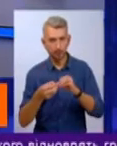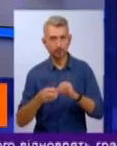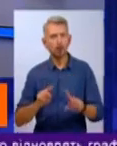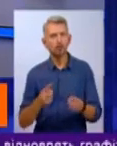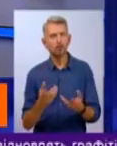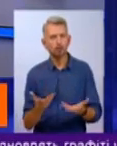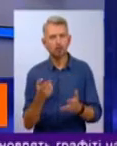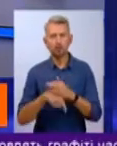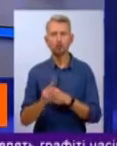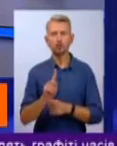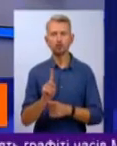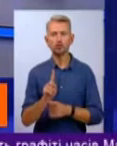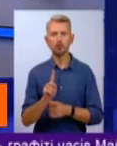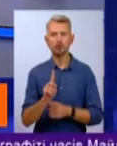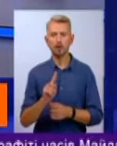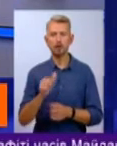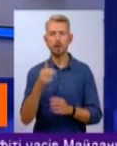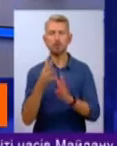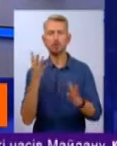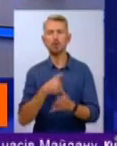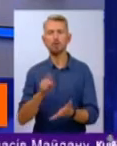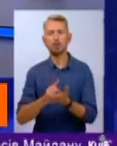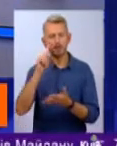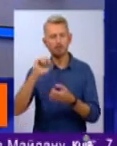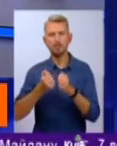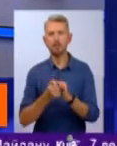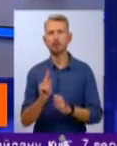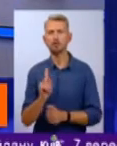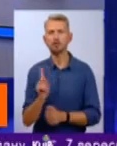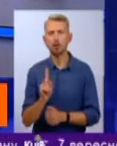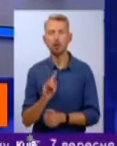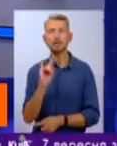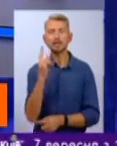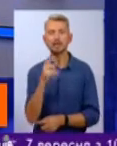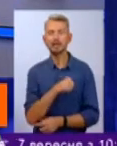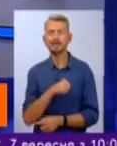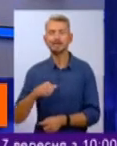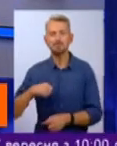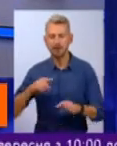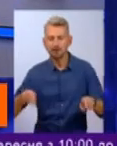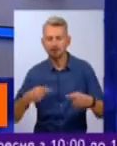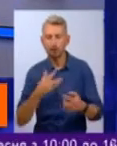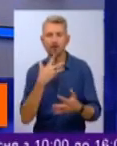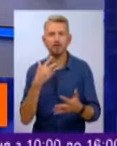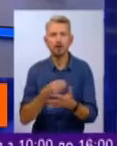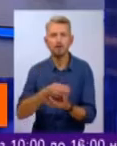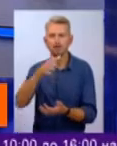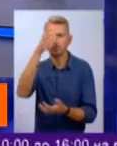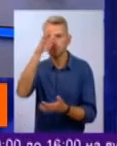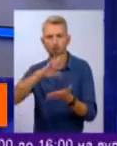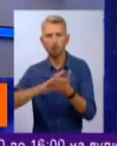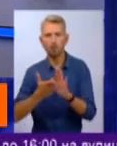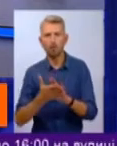Чому? Тому що, ну, в першу чергу, ми повинні пам'ятати, що дитина сама створює власні інтелектуальні інфраструктури